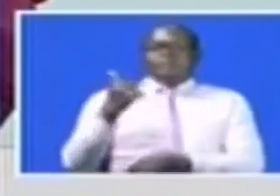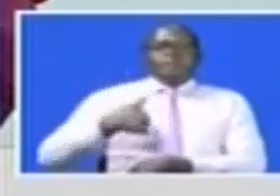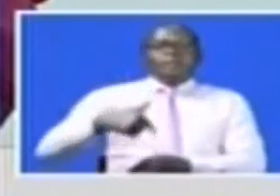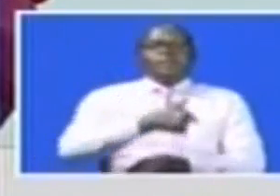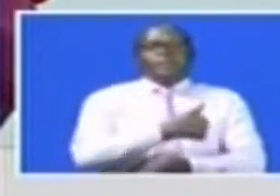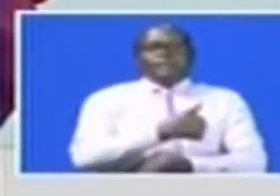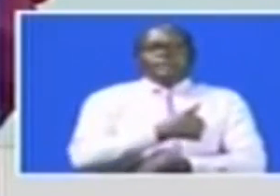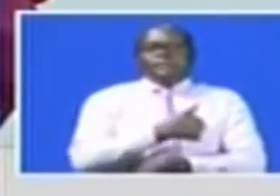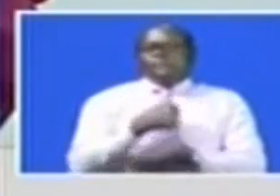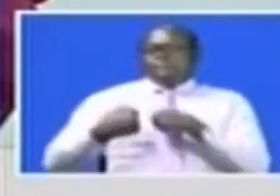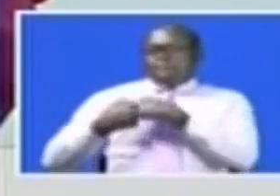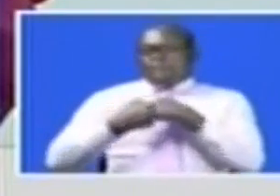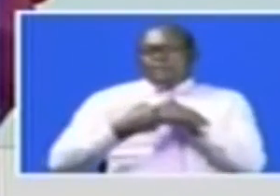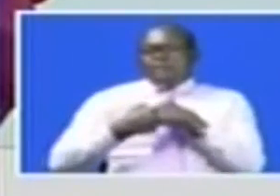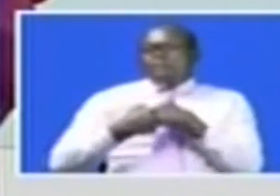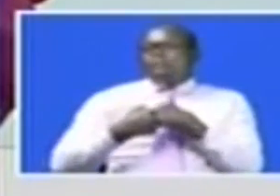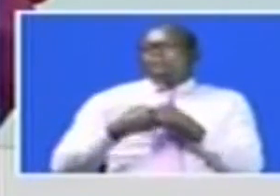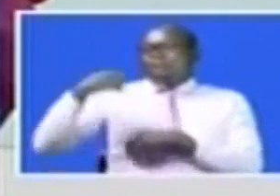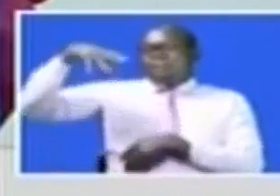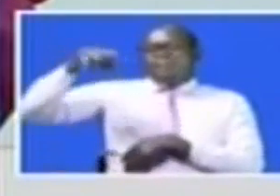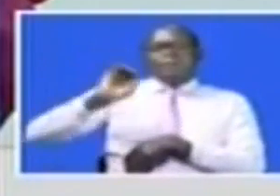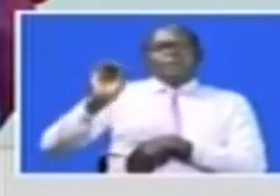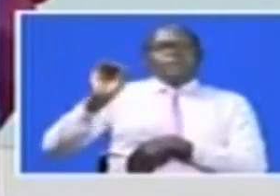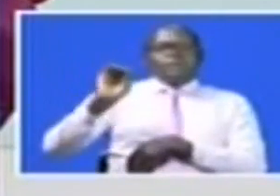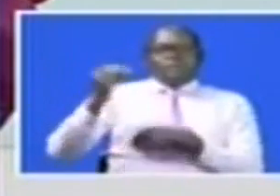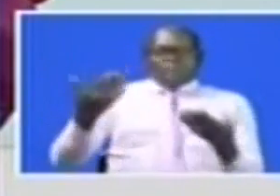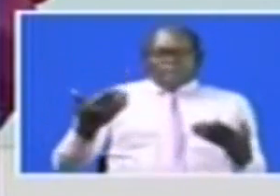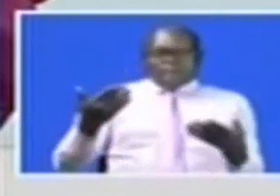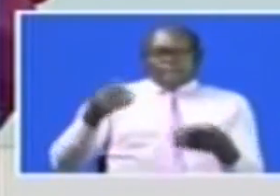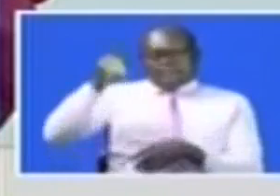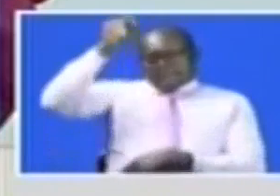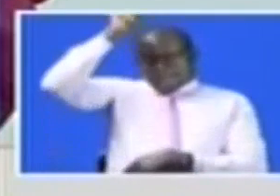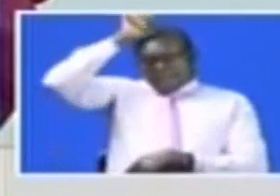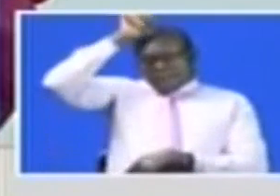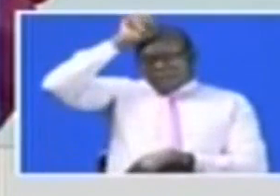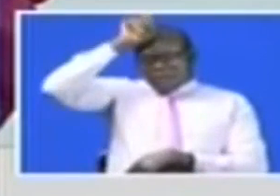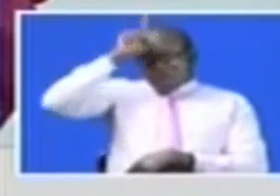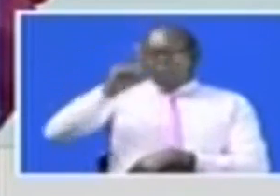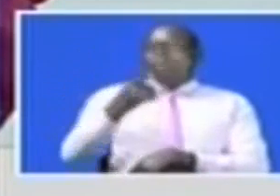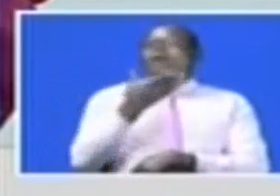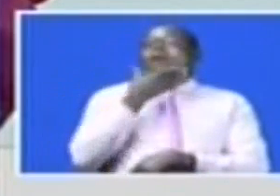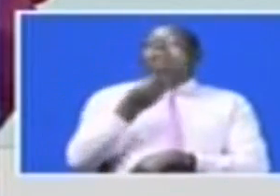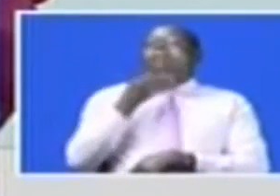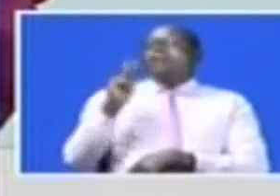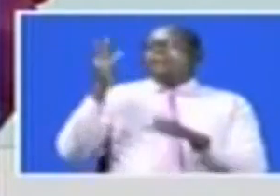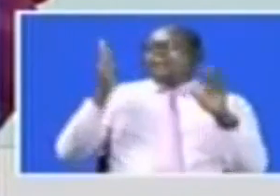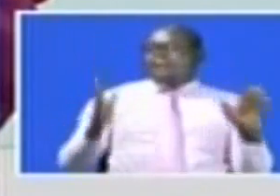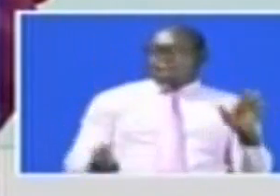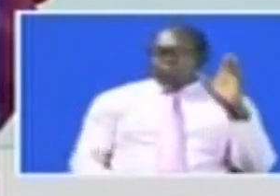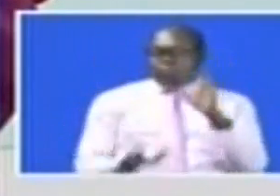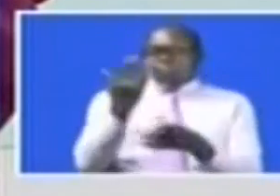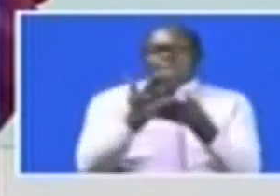ya kuwa nasi. Kutokana na changamoto ya ukosefu wa umeme hasa katika maeneo yaliyo mashambani, kijana mmoja